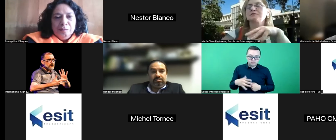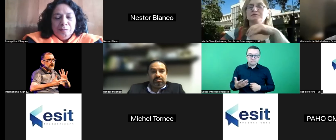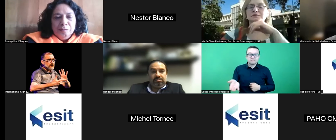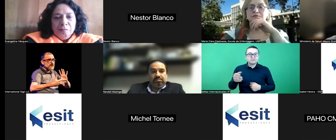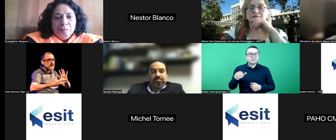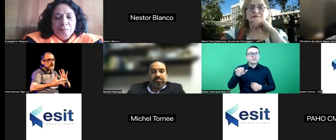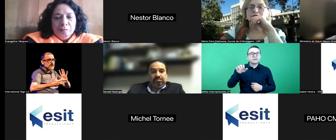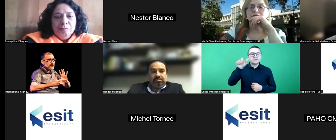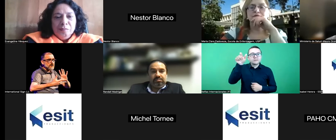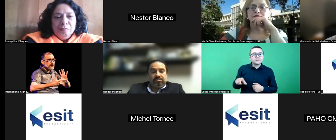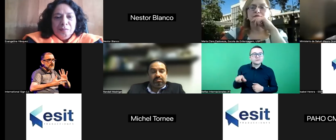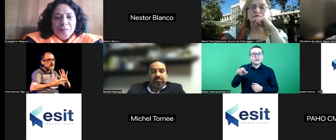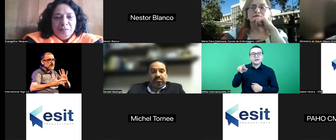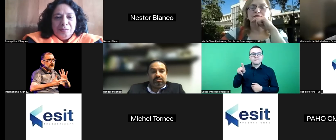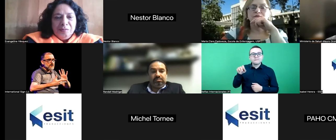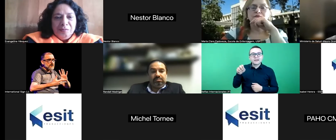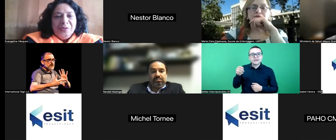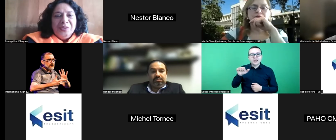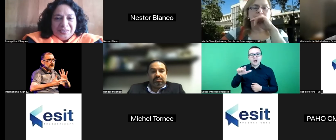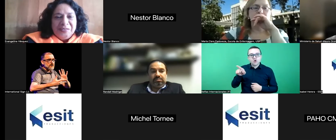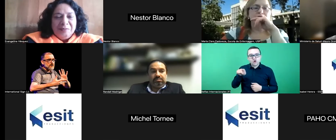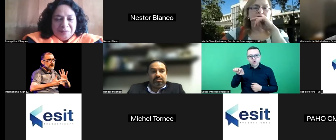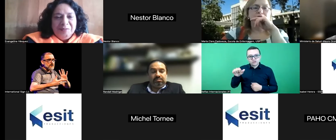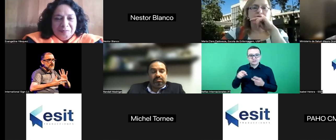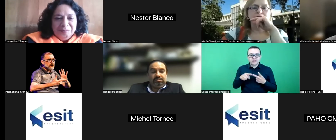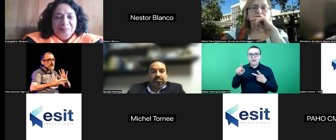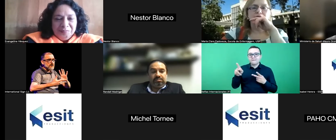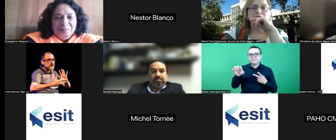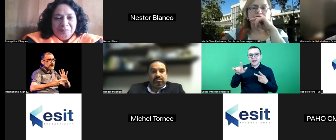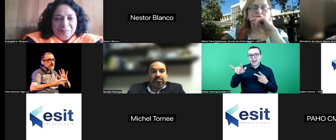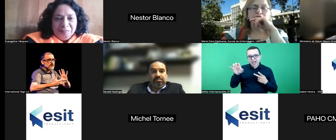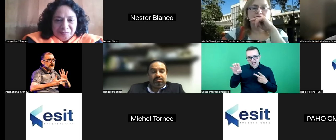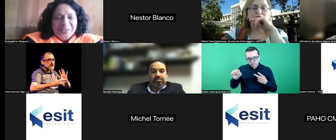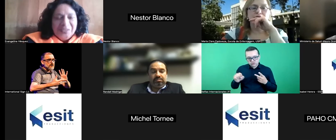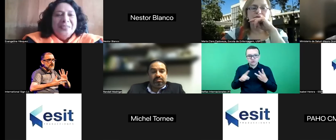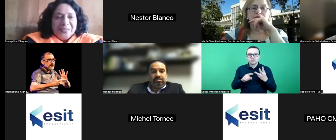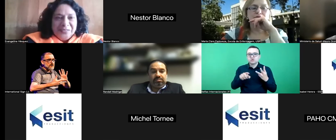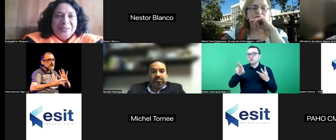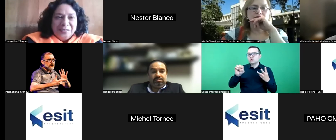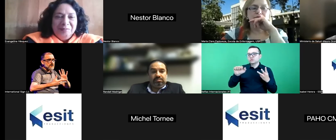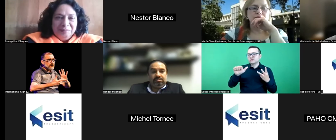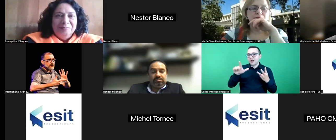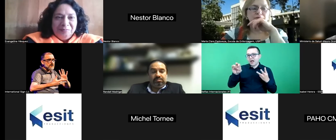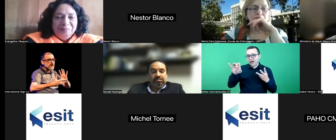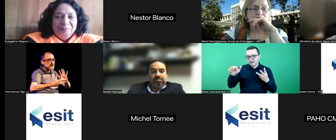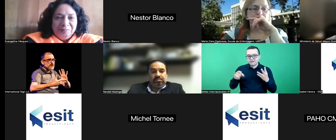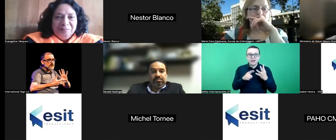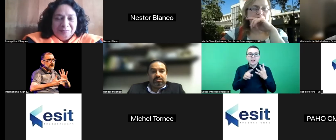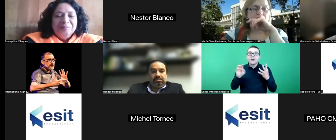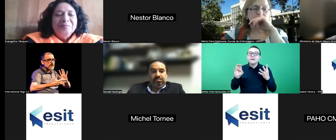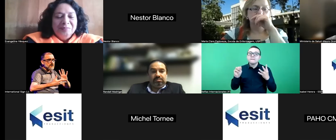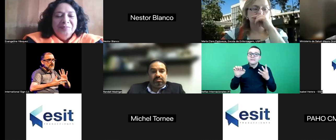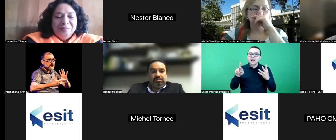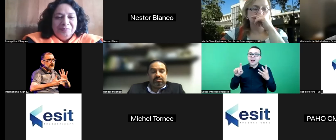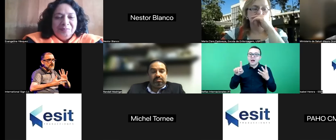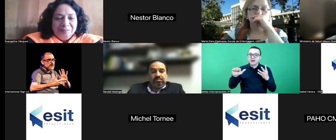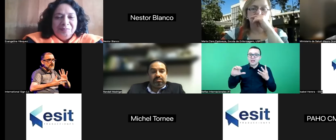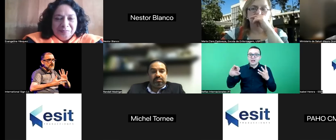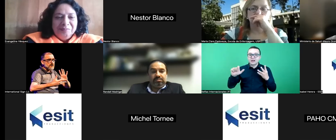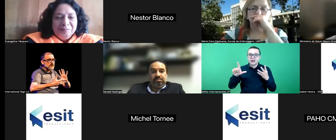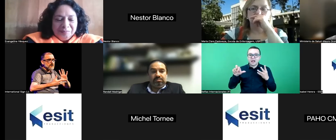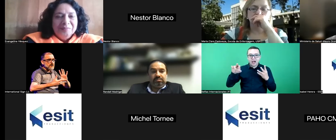au sein de l'unité d'attention primaire. Madame Quiñones, Maria Claudia Guzmán, etc. C'est une